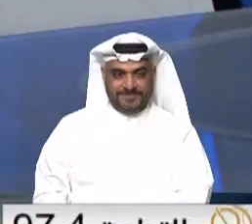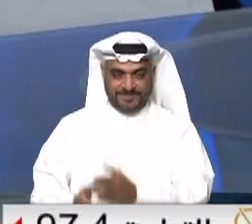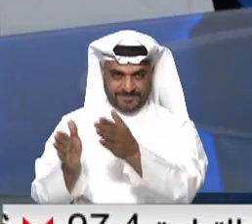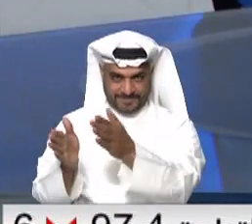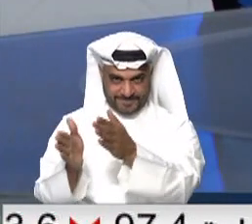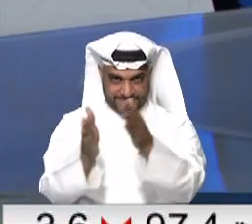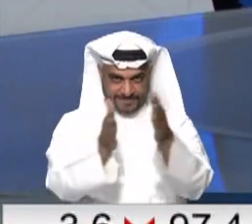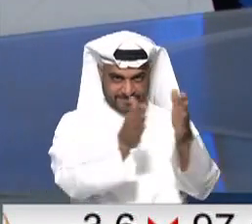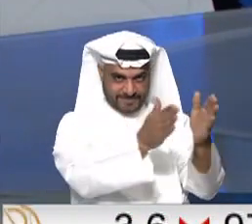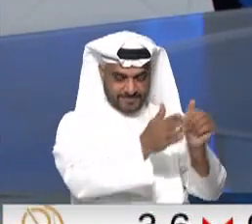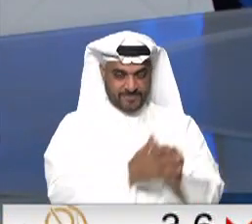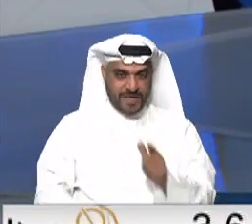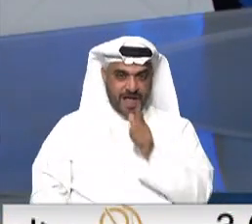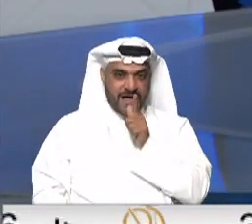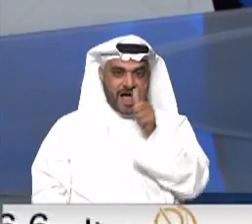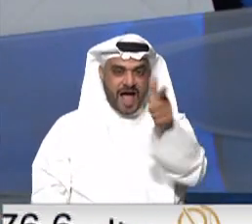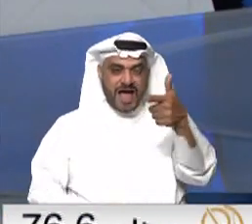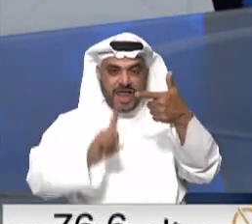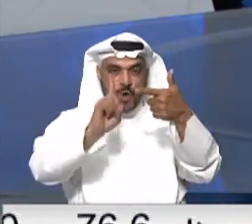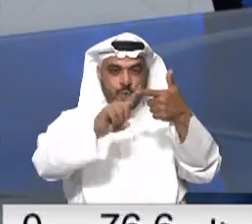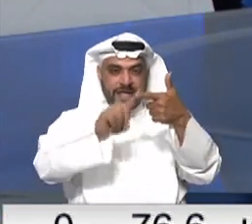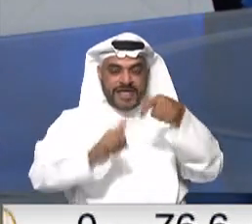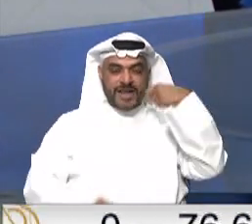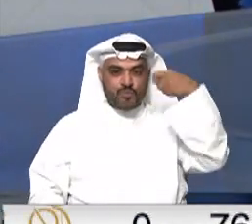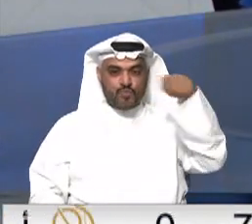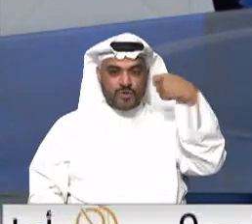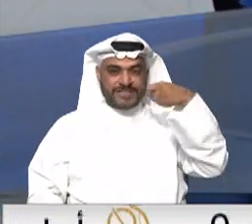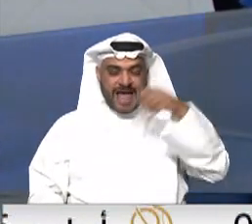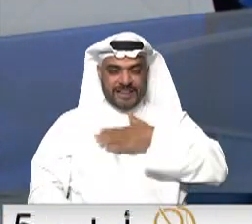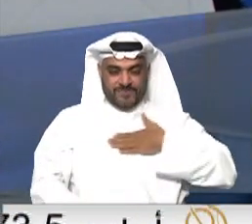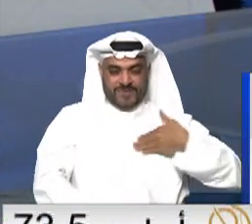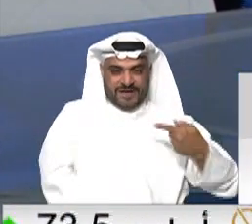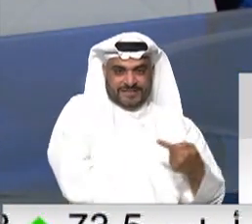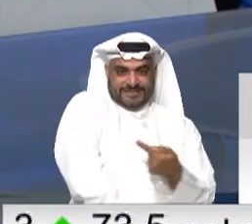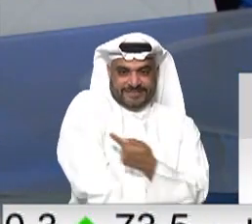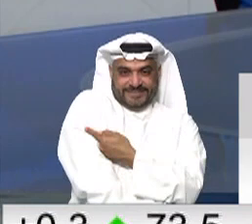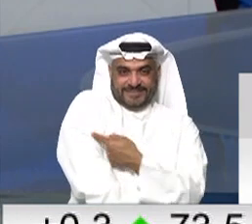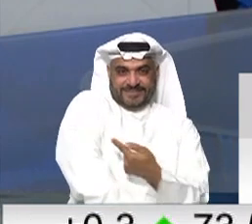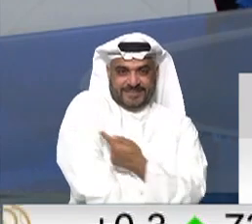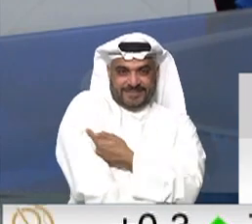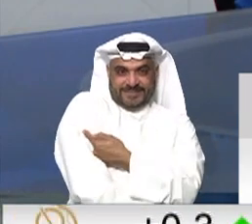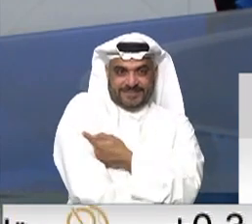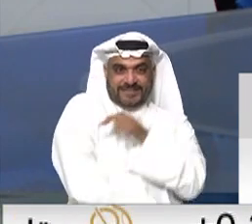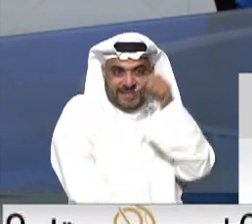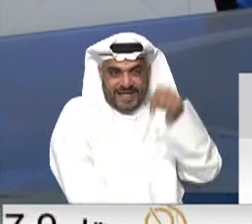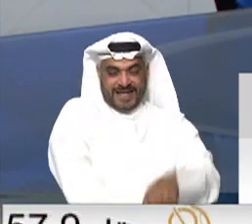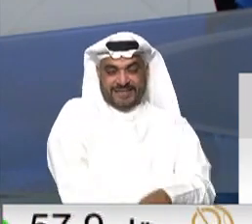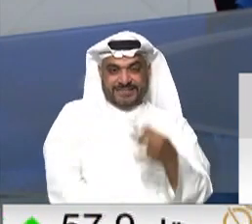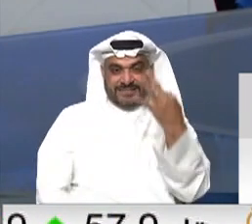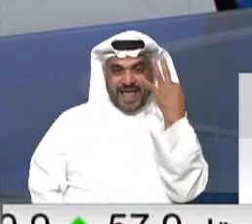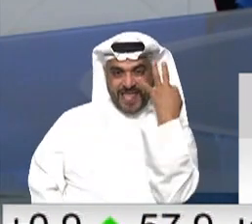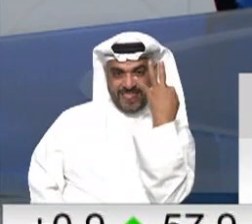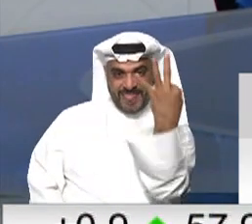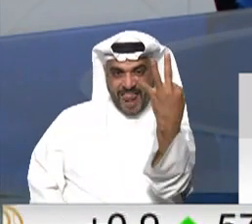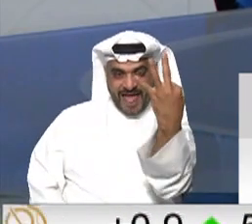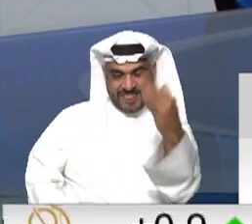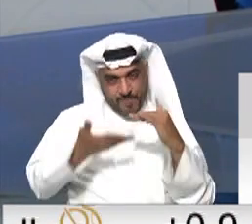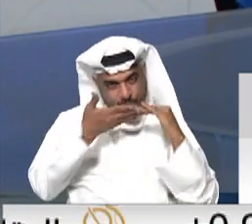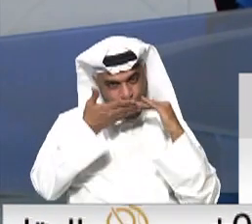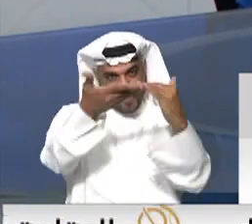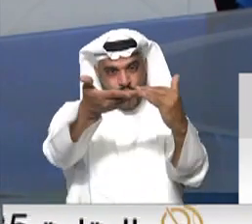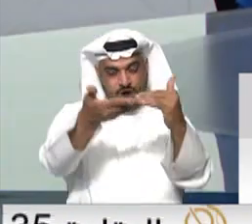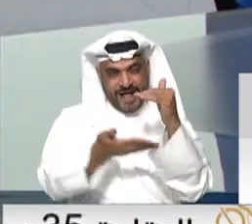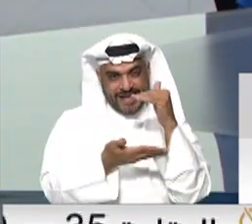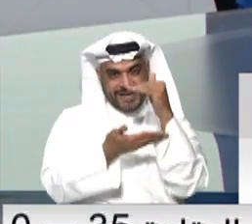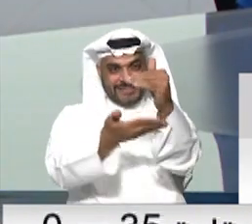كشف الوكيل المساعد لشؤون الصحة الرقمية بوزارة الصحة أحمد غريب عن تدشين 3 خدمات جديدة عبر